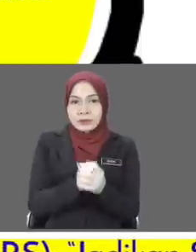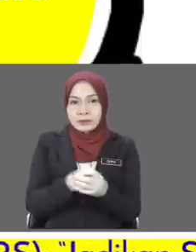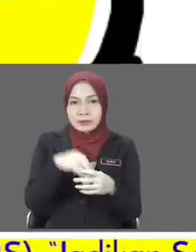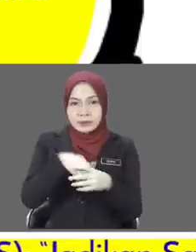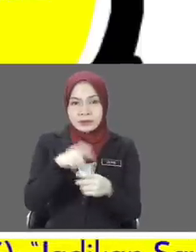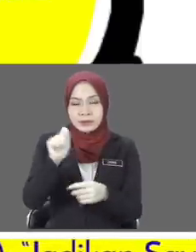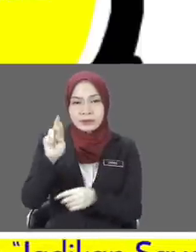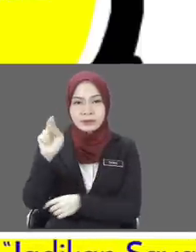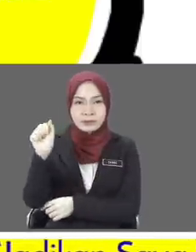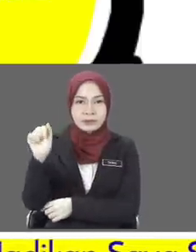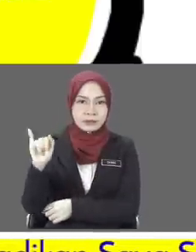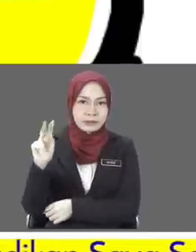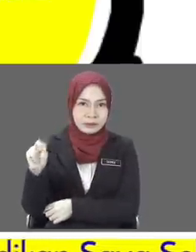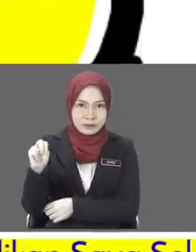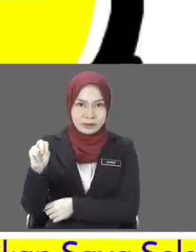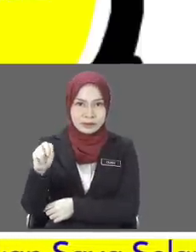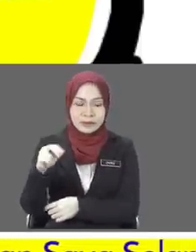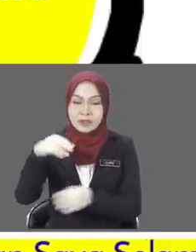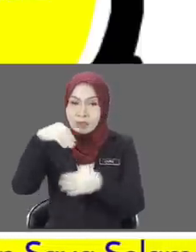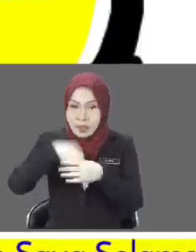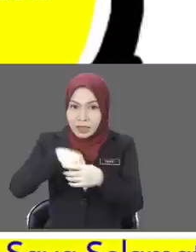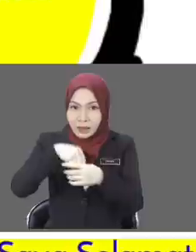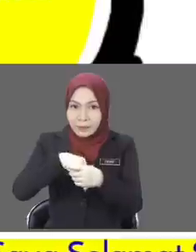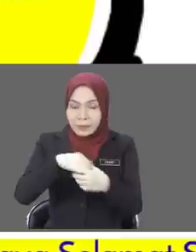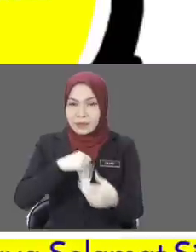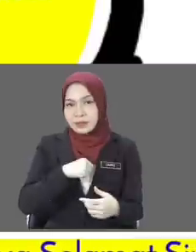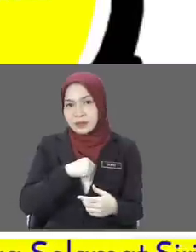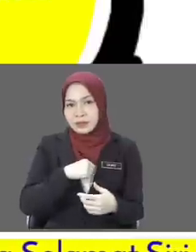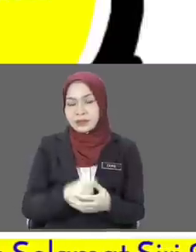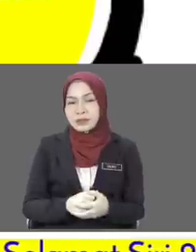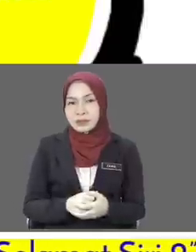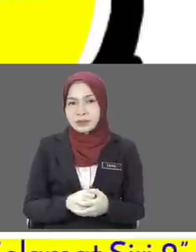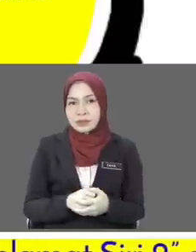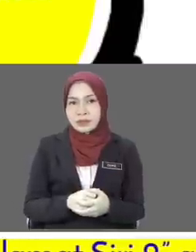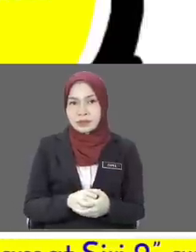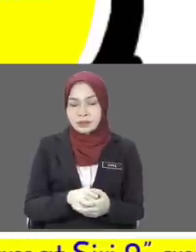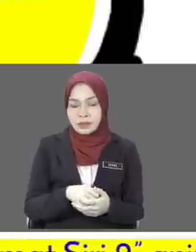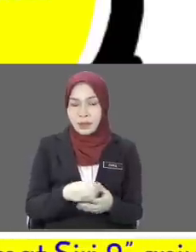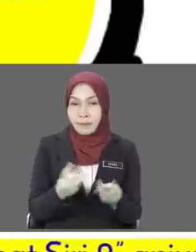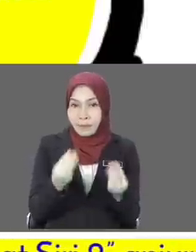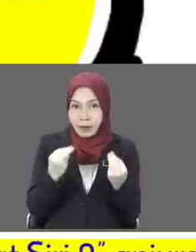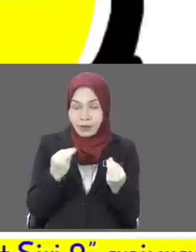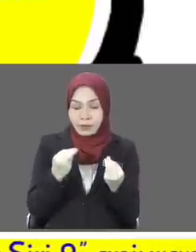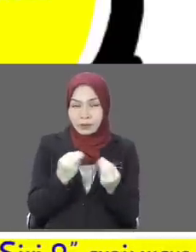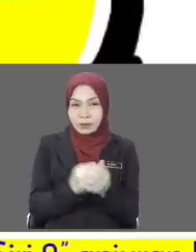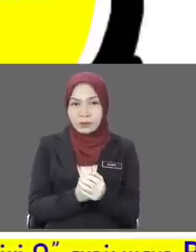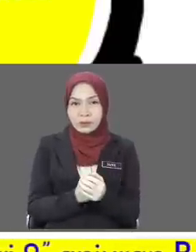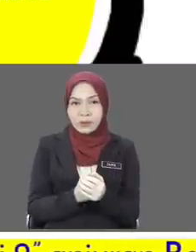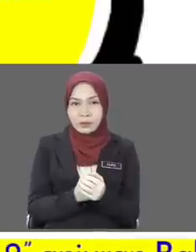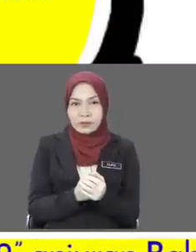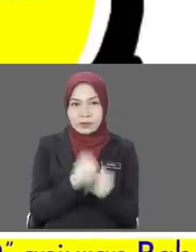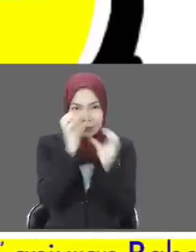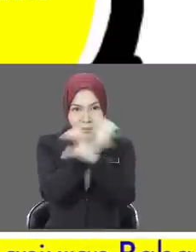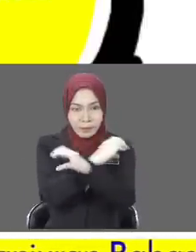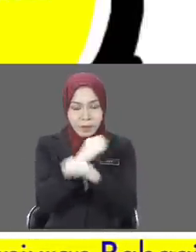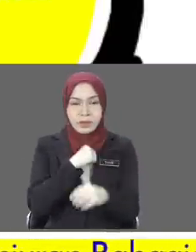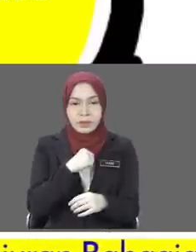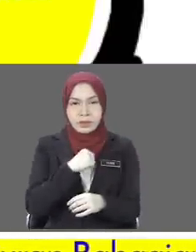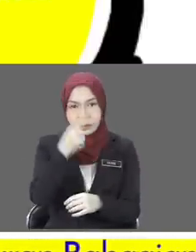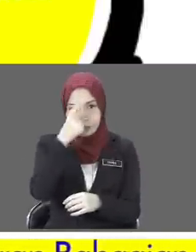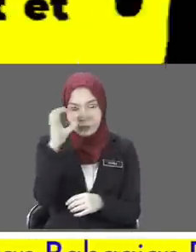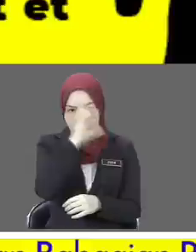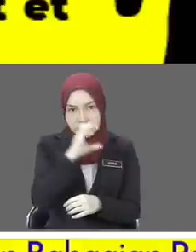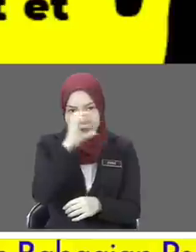introvert dimana individu ini cenderung untuk mencapai diri lebih bersosio dan lebih suka untuk berono